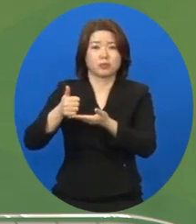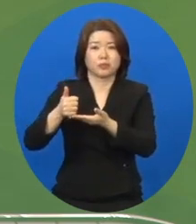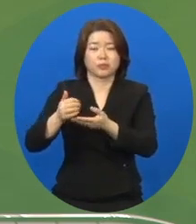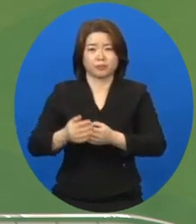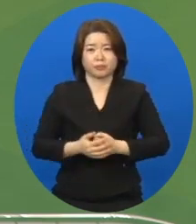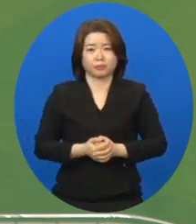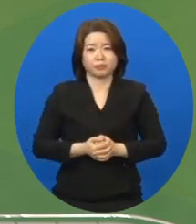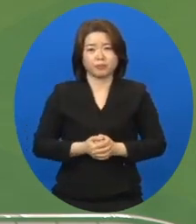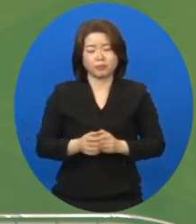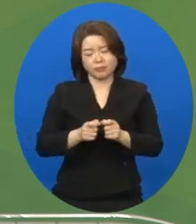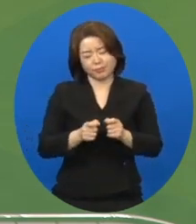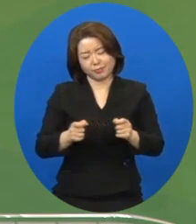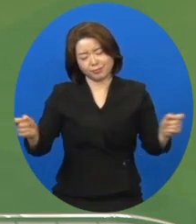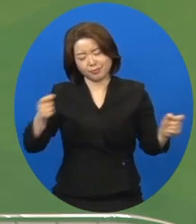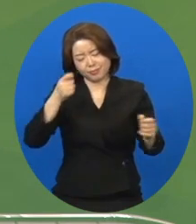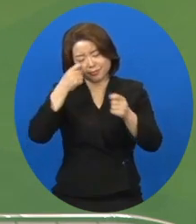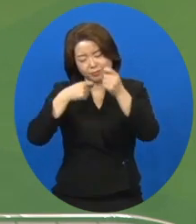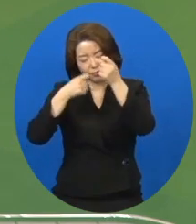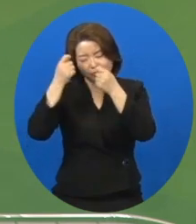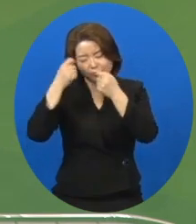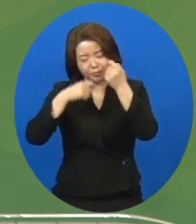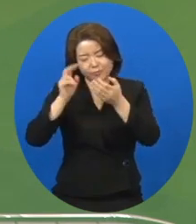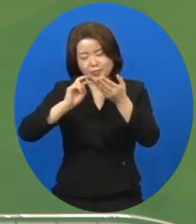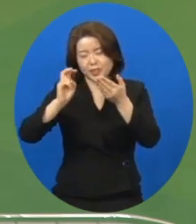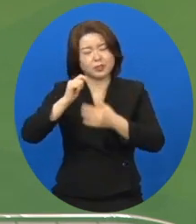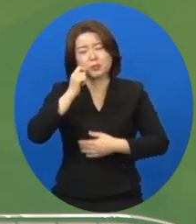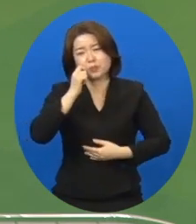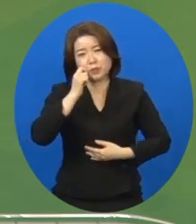한참을 울면서 찬송을 못했다는 거예요.